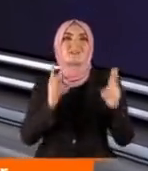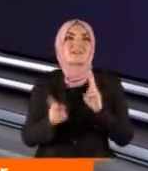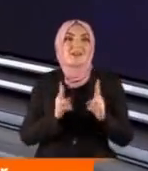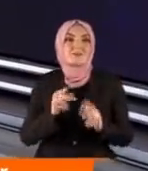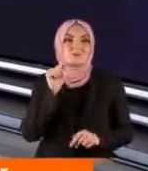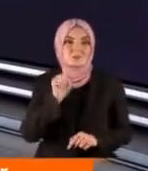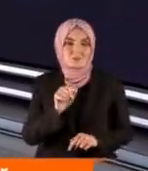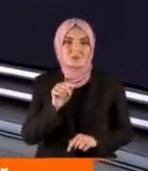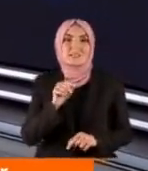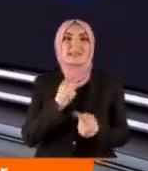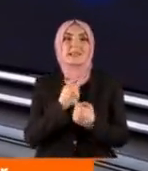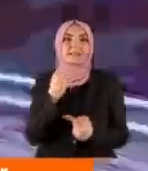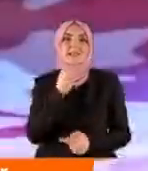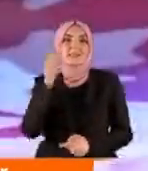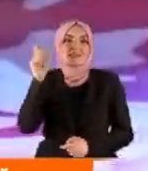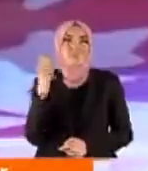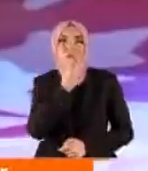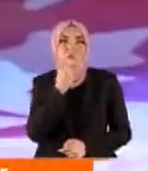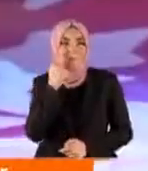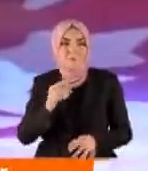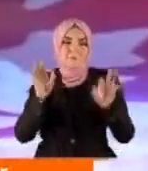konseriyle açtı.